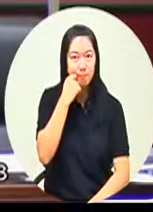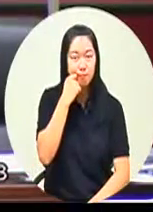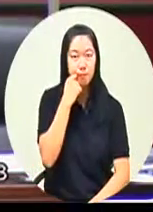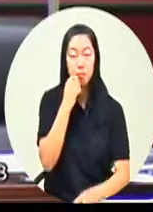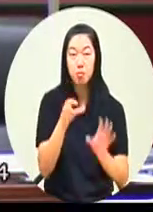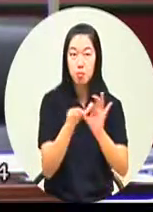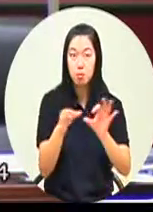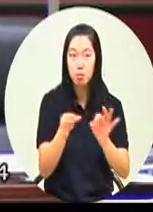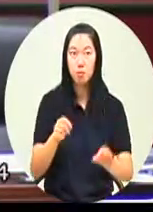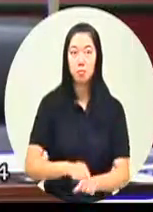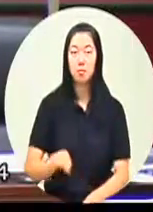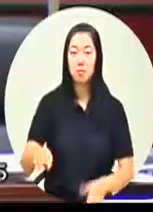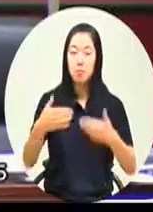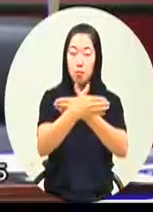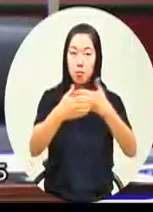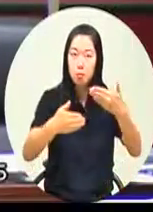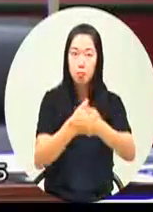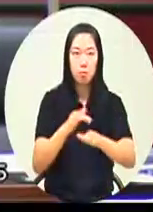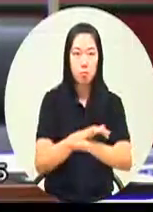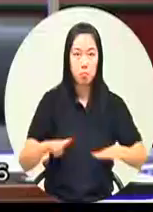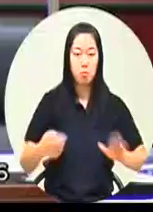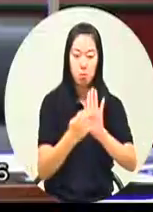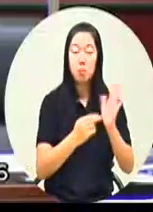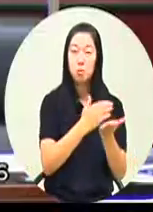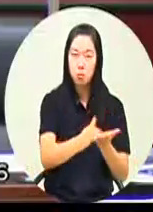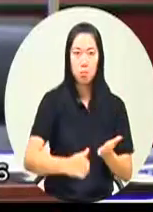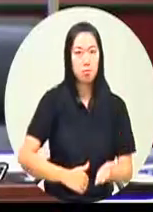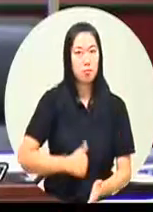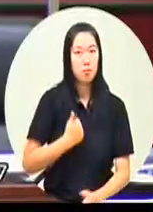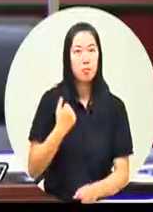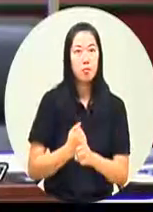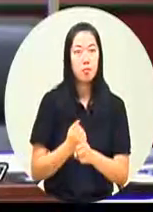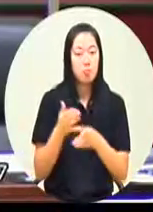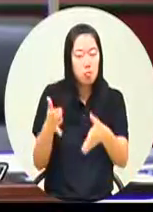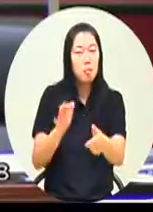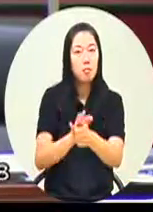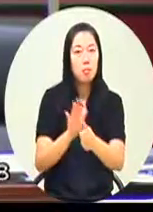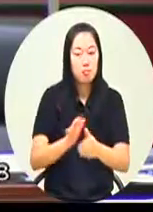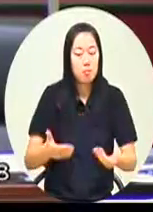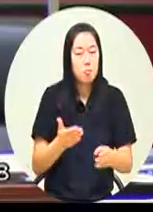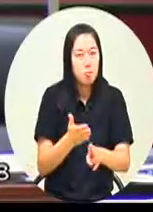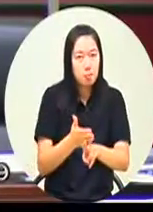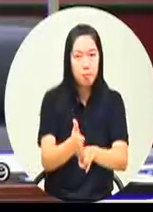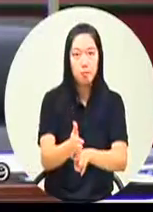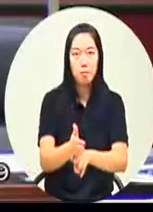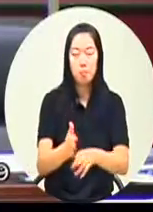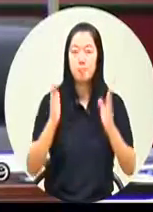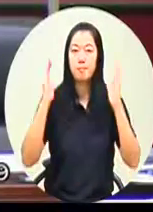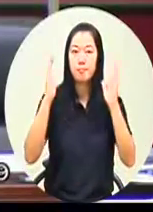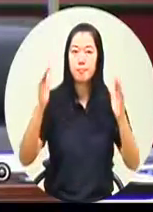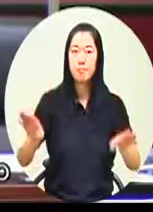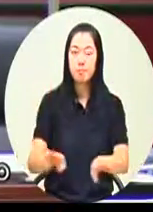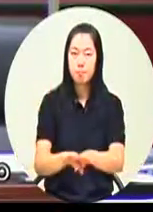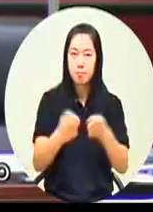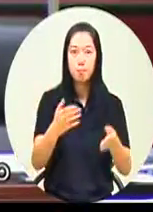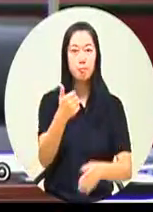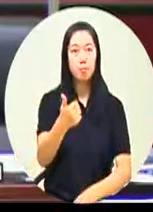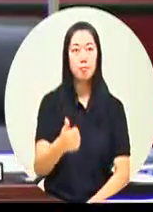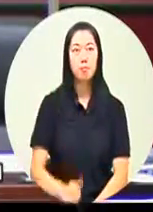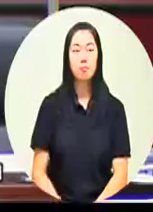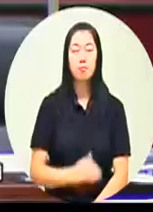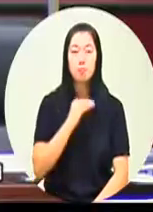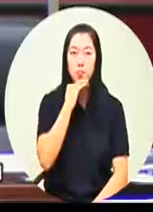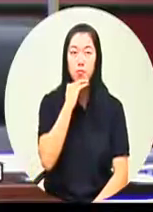系，交通安全解决的才是那个轻轨可以正式营运的开始。啊，一开始严一点，等大家都习